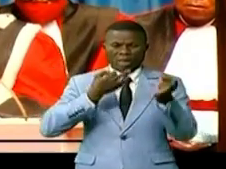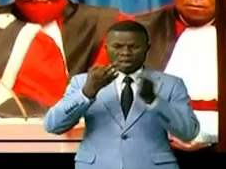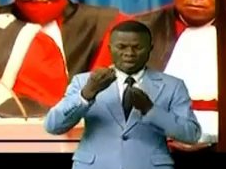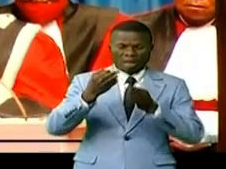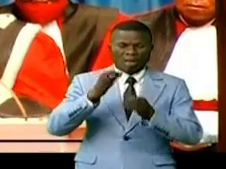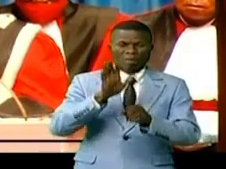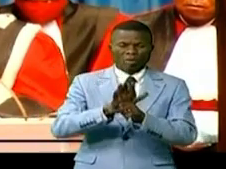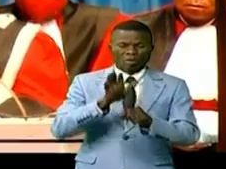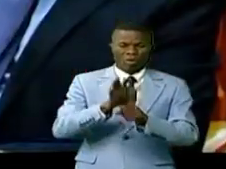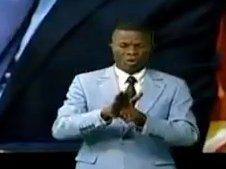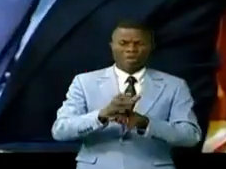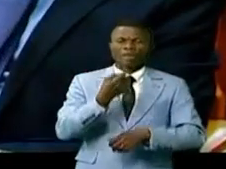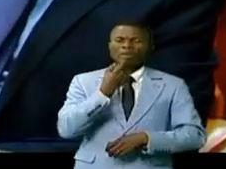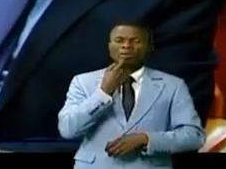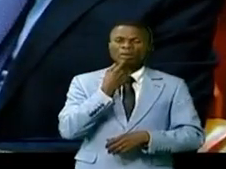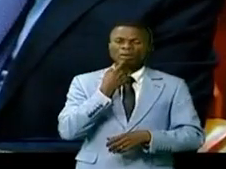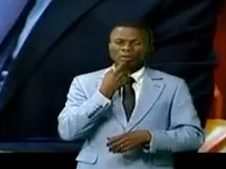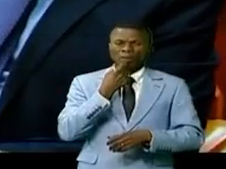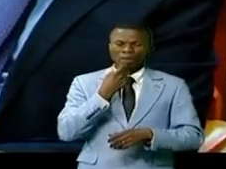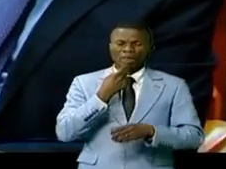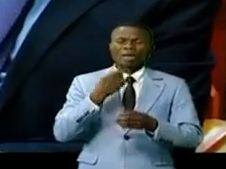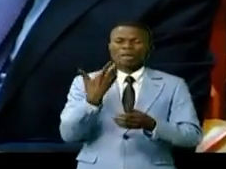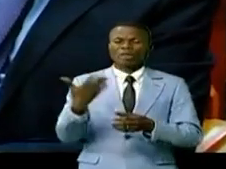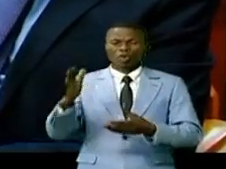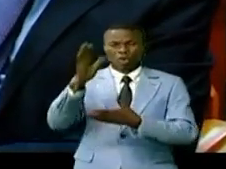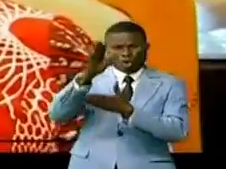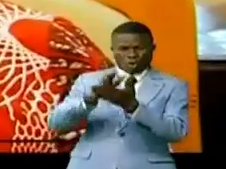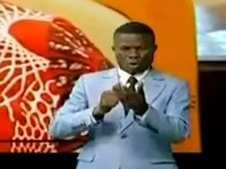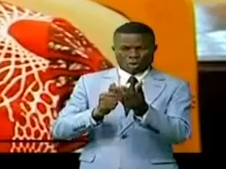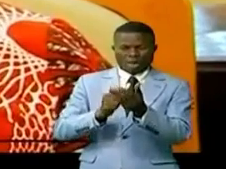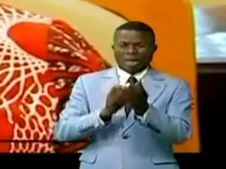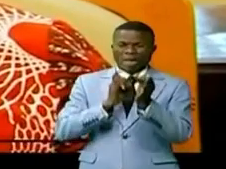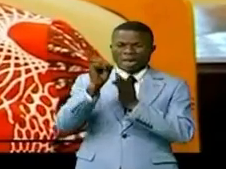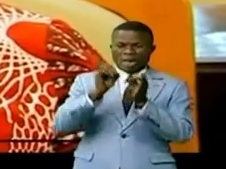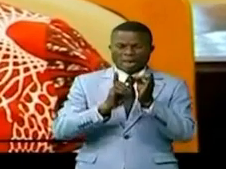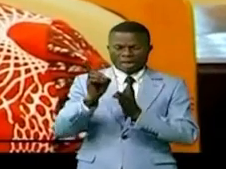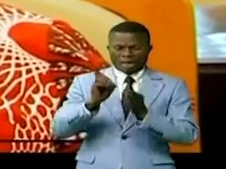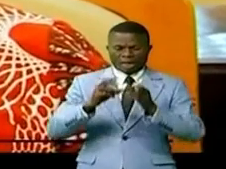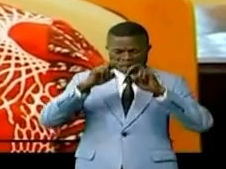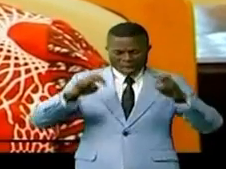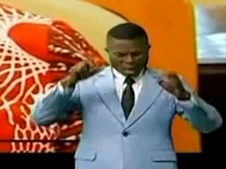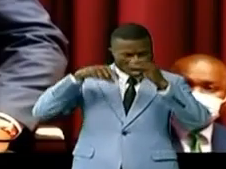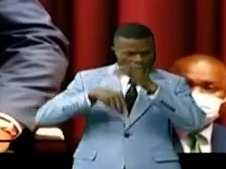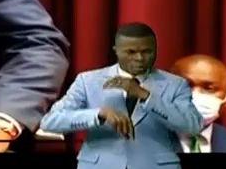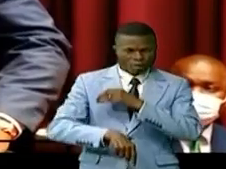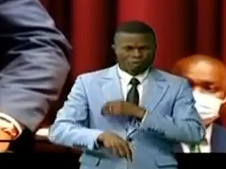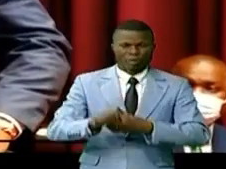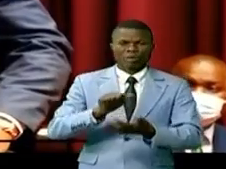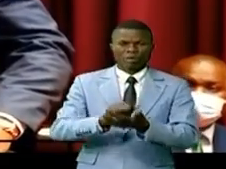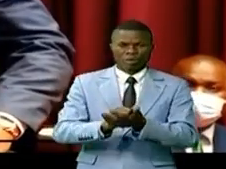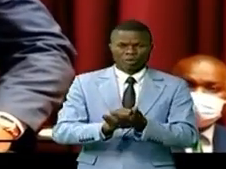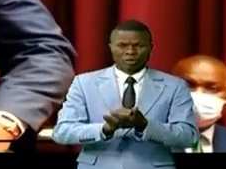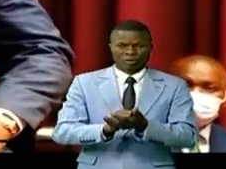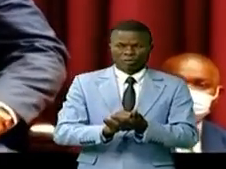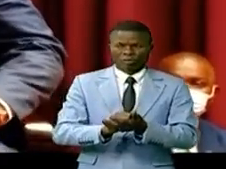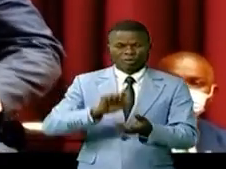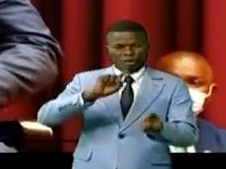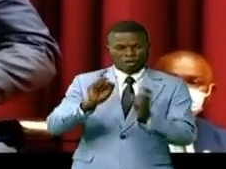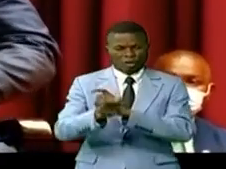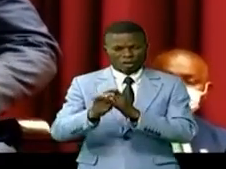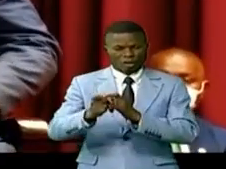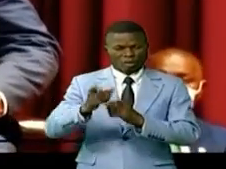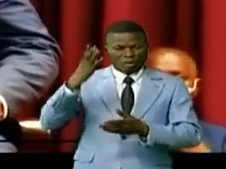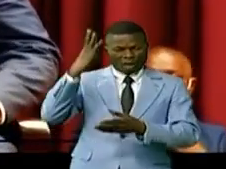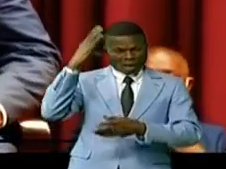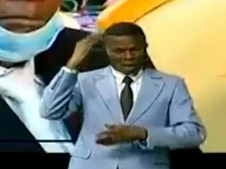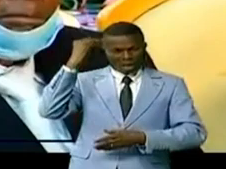longuement sur l'historique et les types de référés avant de les développer et analyser en profondeur. Un vent de changement est en train de